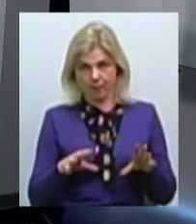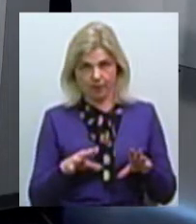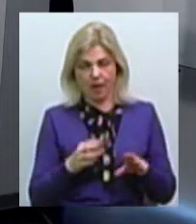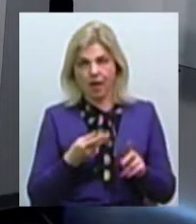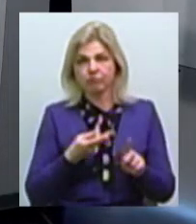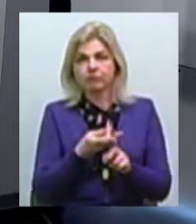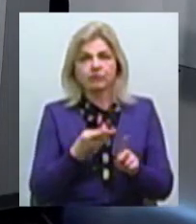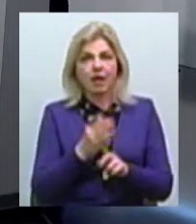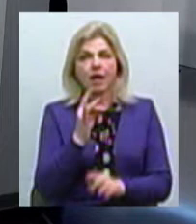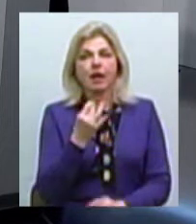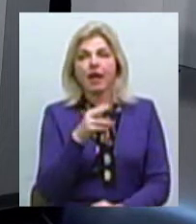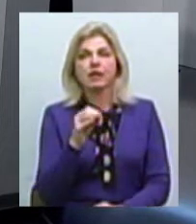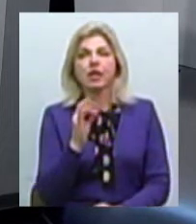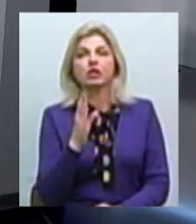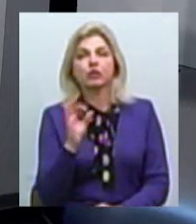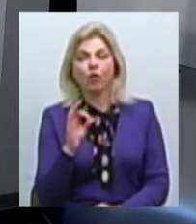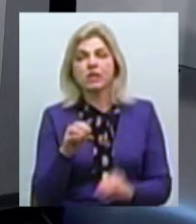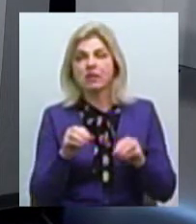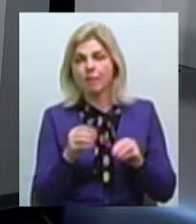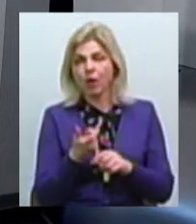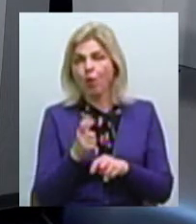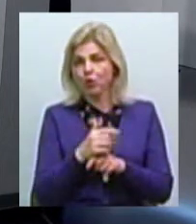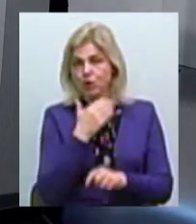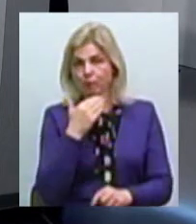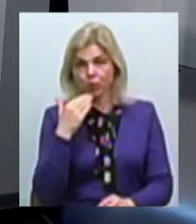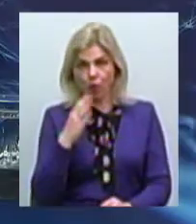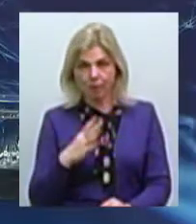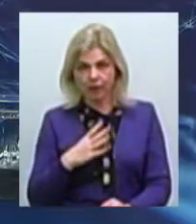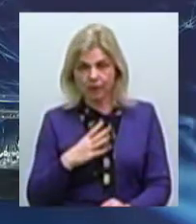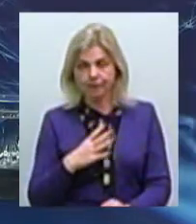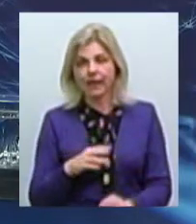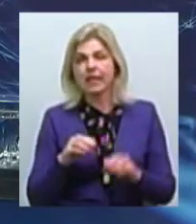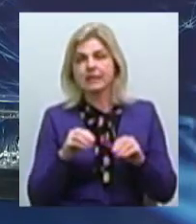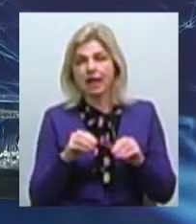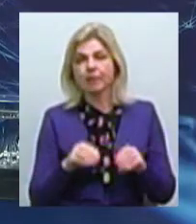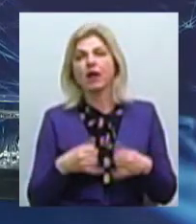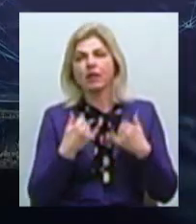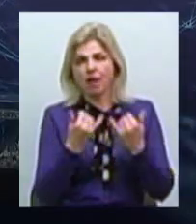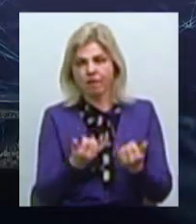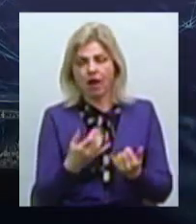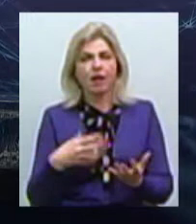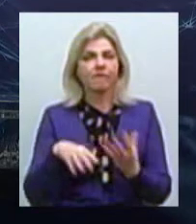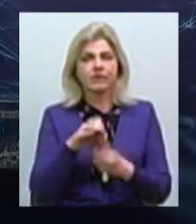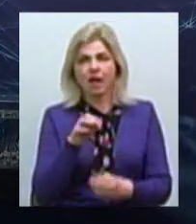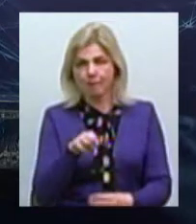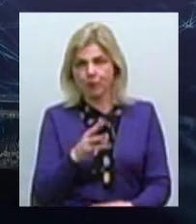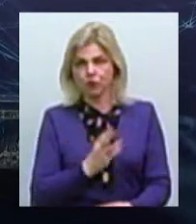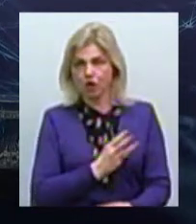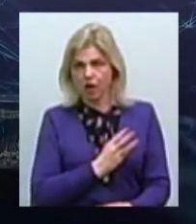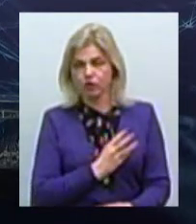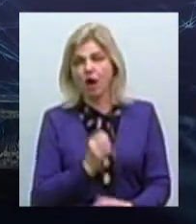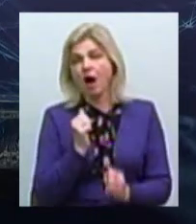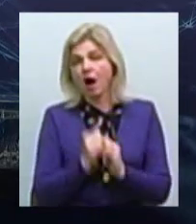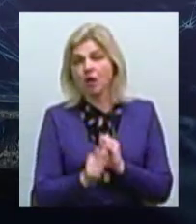причине земли было очень много землю давали всем желающим грубо говоря каждый